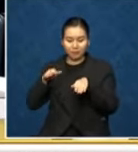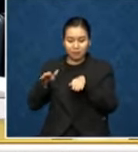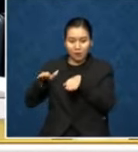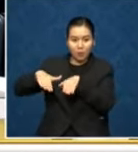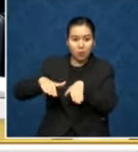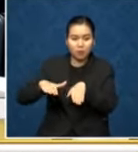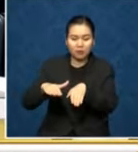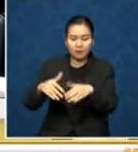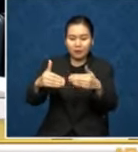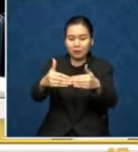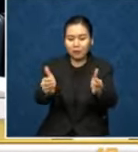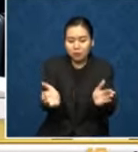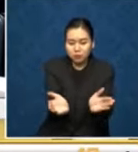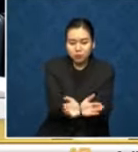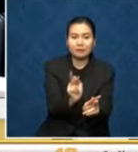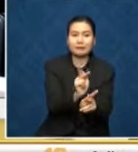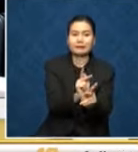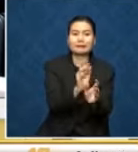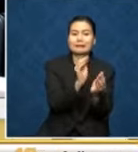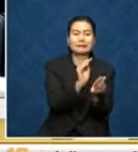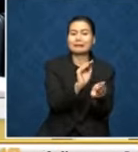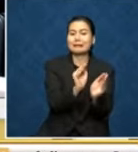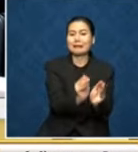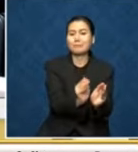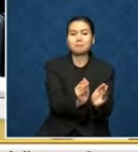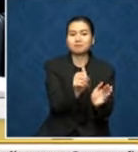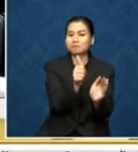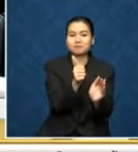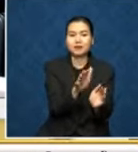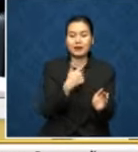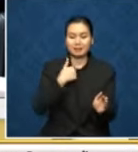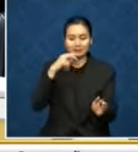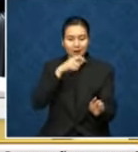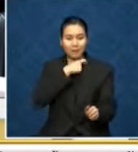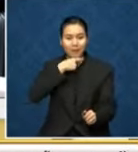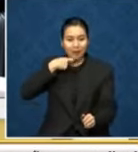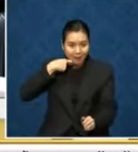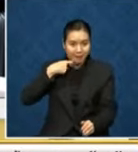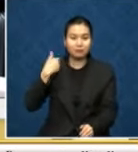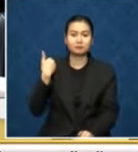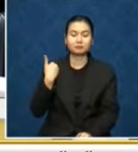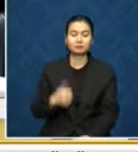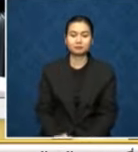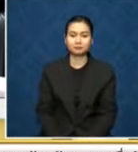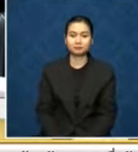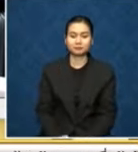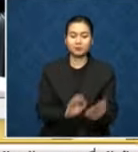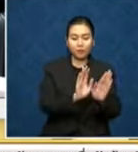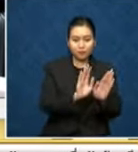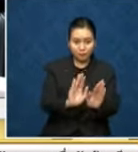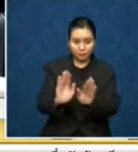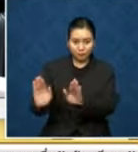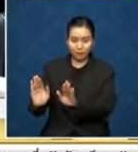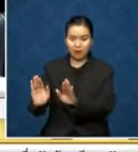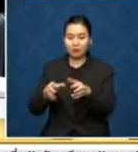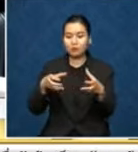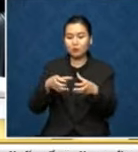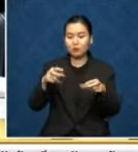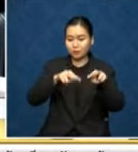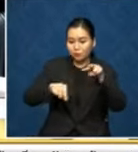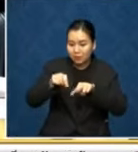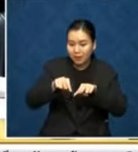ก็บน้ำได้ในหลายตำบลนะครับยังมีปัญหาแห้งแล้งอยู่นะครับดังนั้นผมจึงฝากท่านประธานนำเรียนไปยังทางหน่วยงานที่เกี่ยวข้